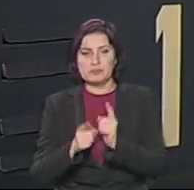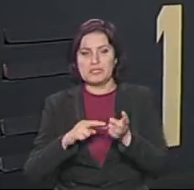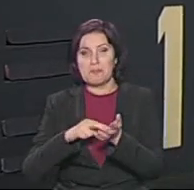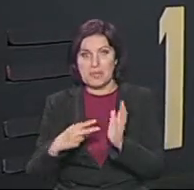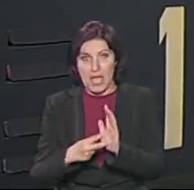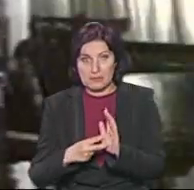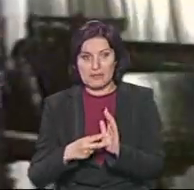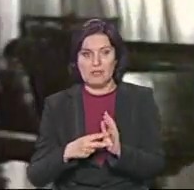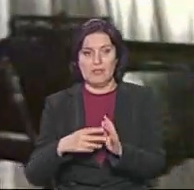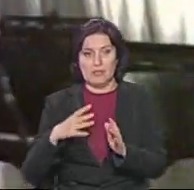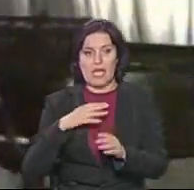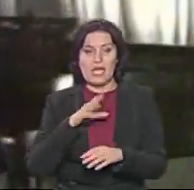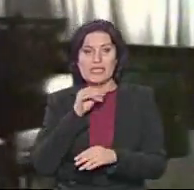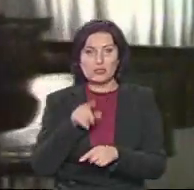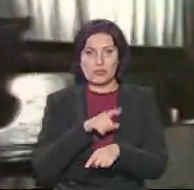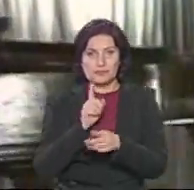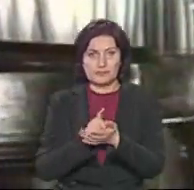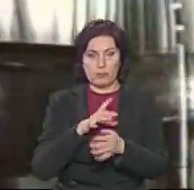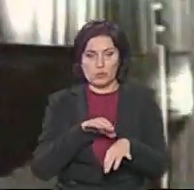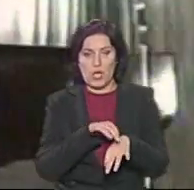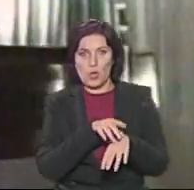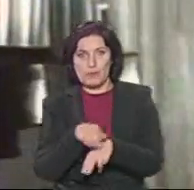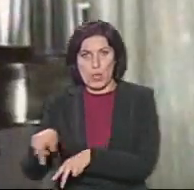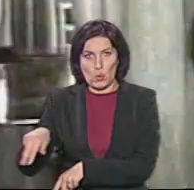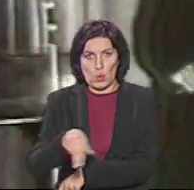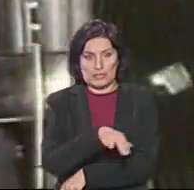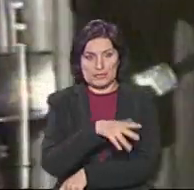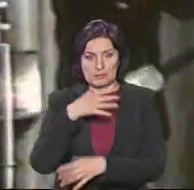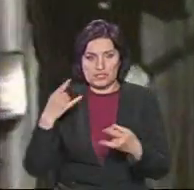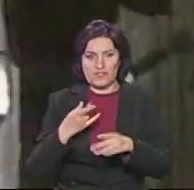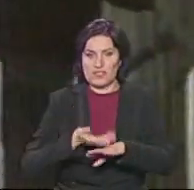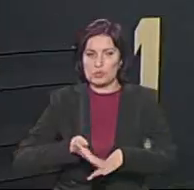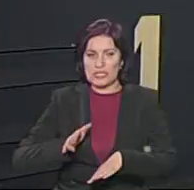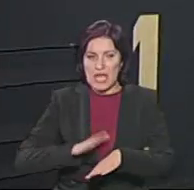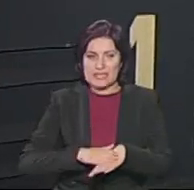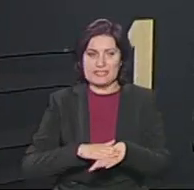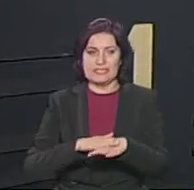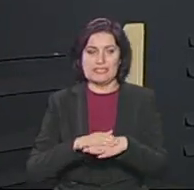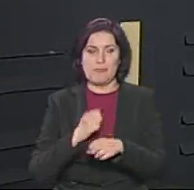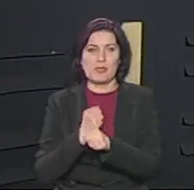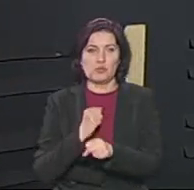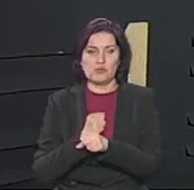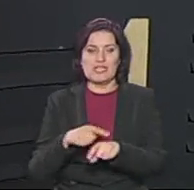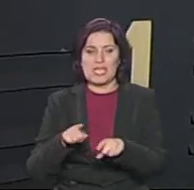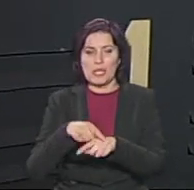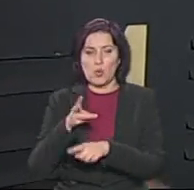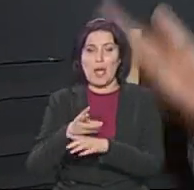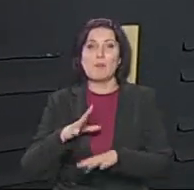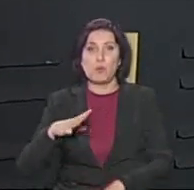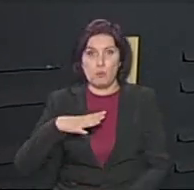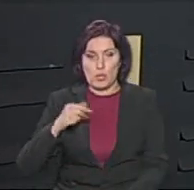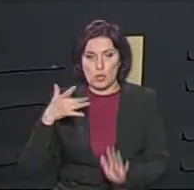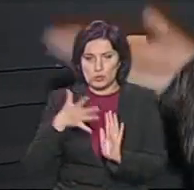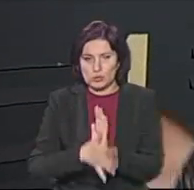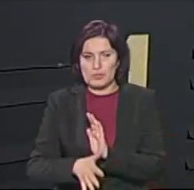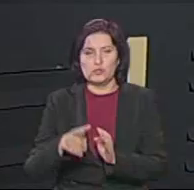план, розуміємо, що диктор повинен був рухатися під час ефіру, і певна складність працювати на таку камеру була, тому що